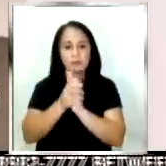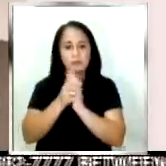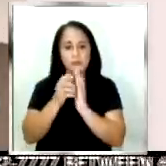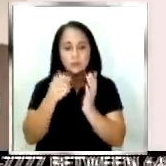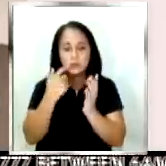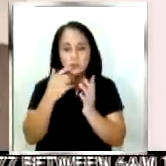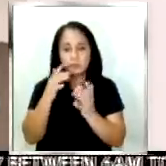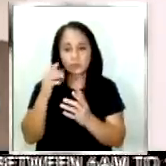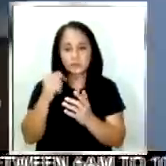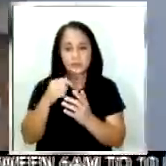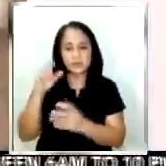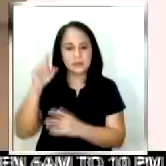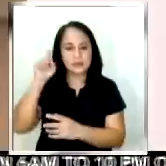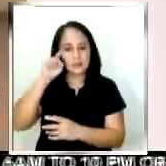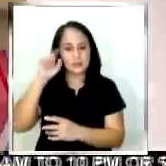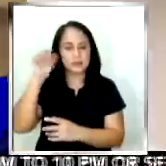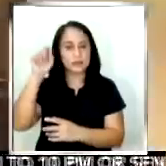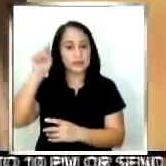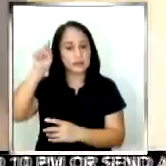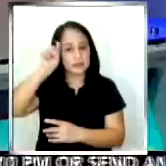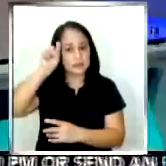Angeles.